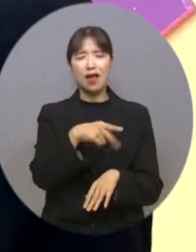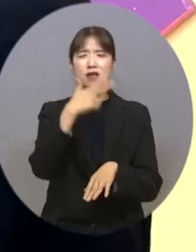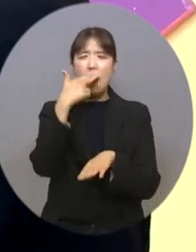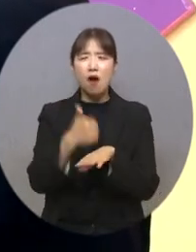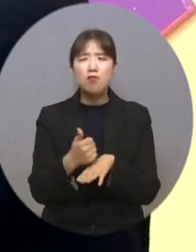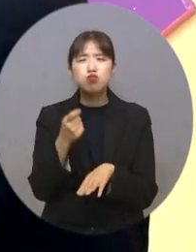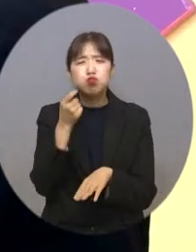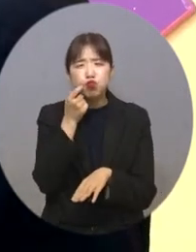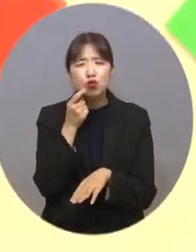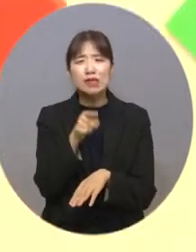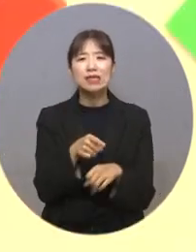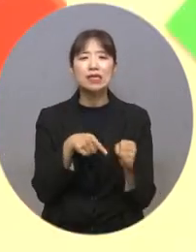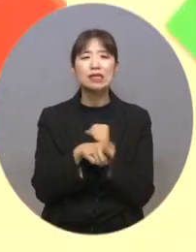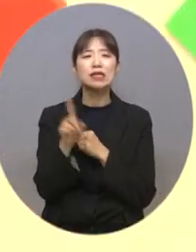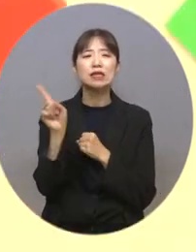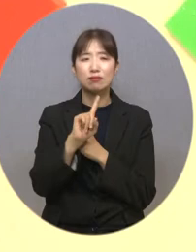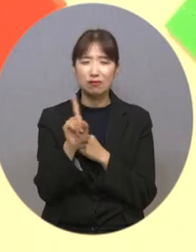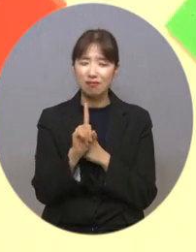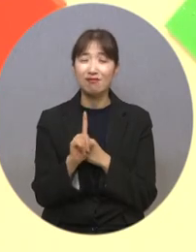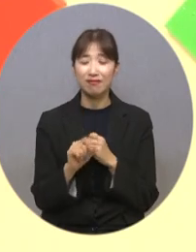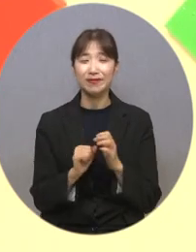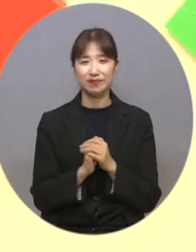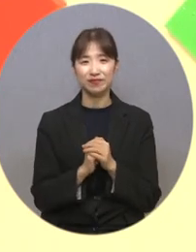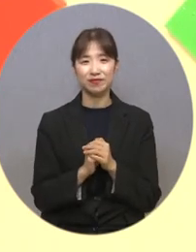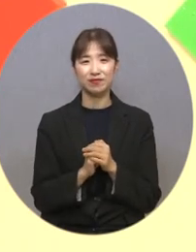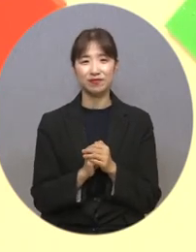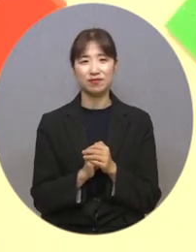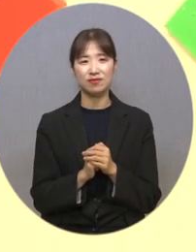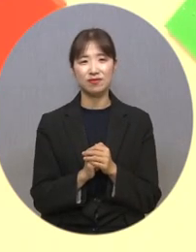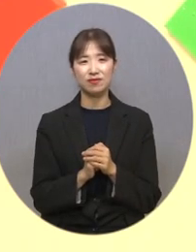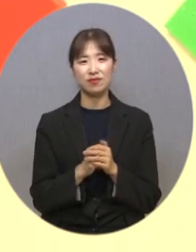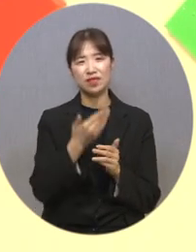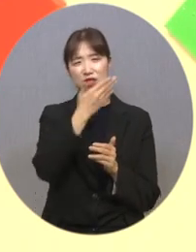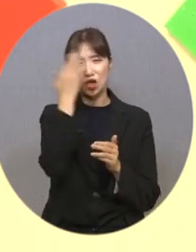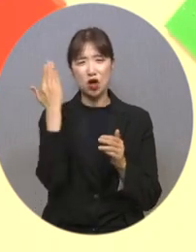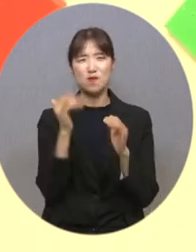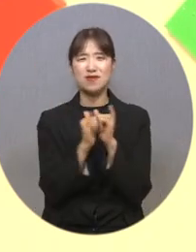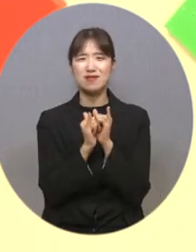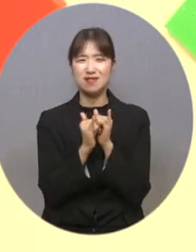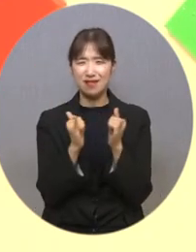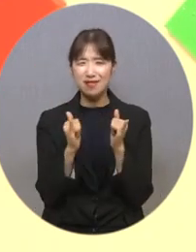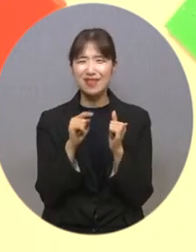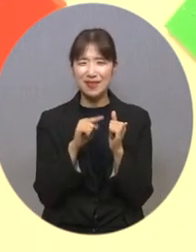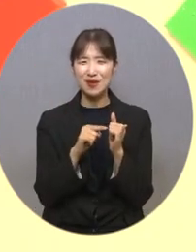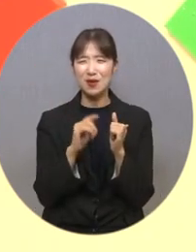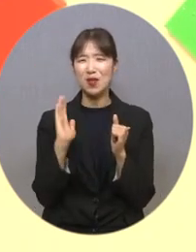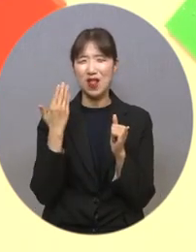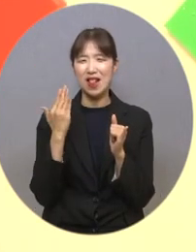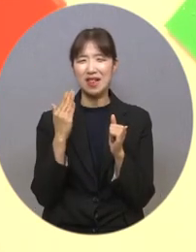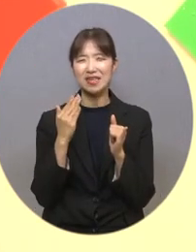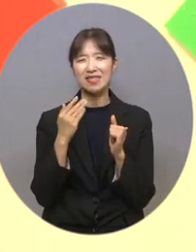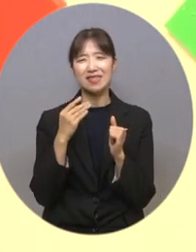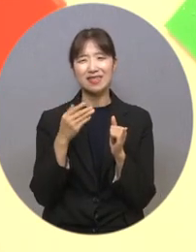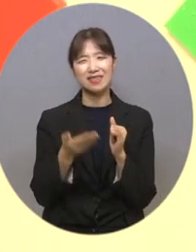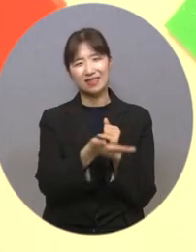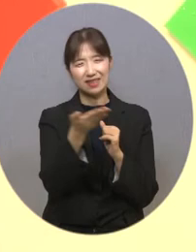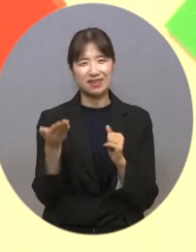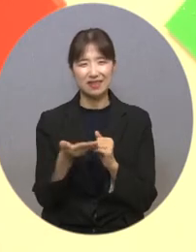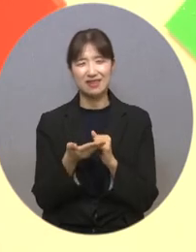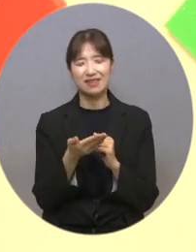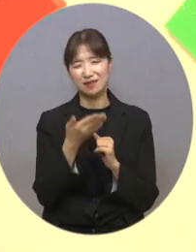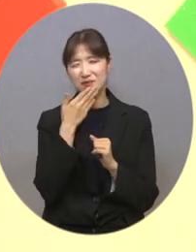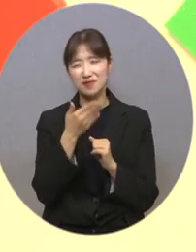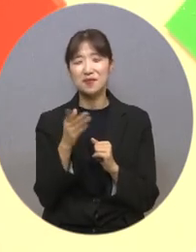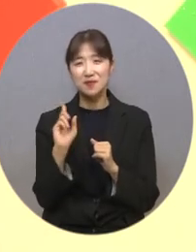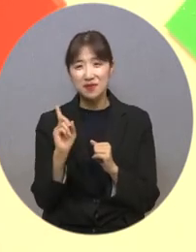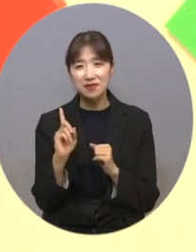부적응이라고 하는 부분들은 이제 이런 부분인 것 같아요. 요즘 이제 젊은 청년들의 트렌드라고 할 수 있죠. 또 그들만이 얘기할